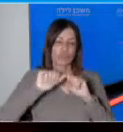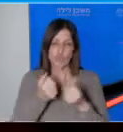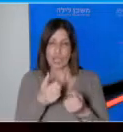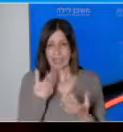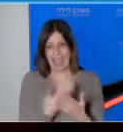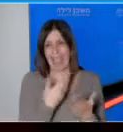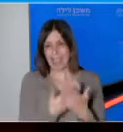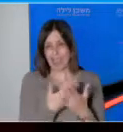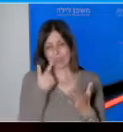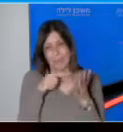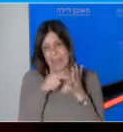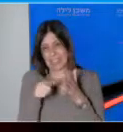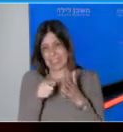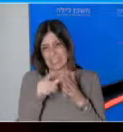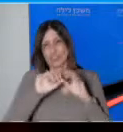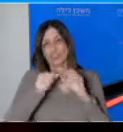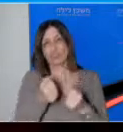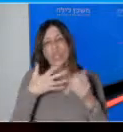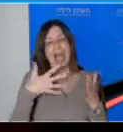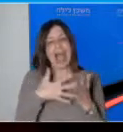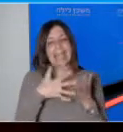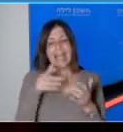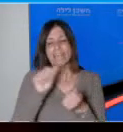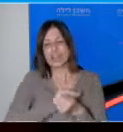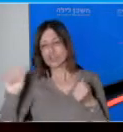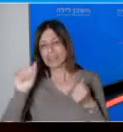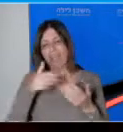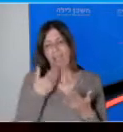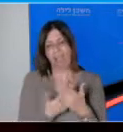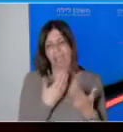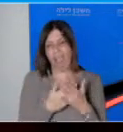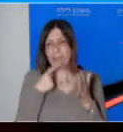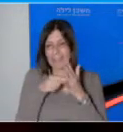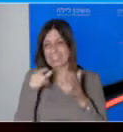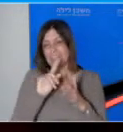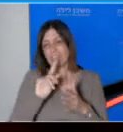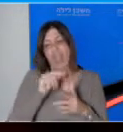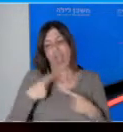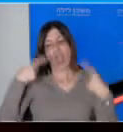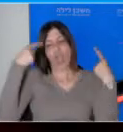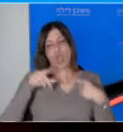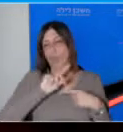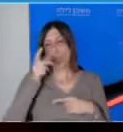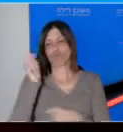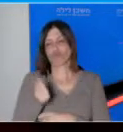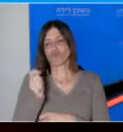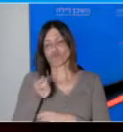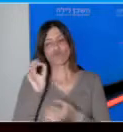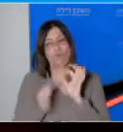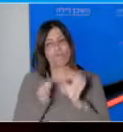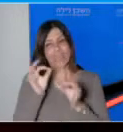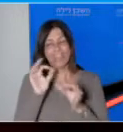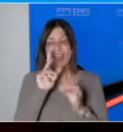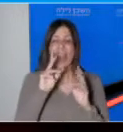ובגלל זה שיבשה חקירה והשמידה ראיות, ובגלל זה היא היום לא שופטת, אבל כן. הקהל שאליו